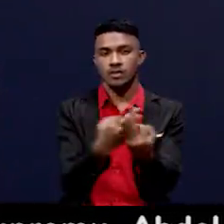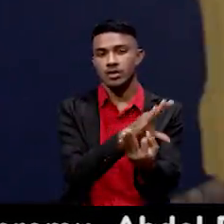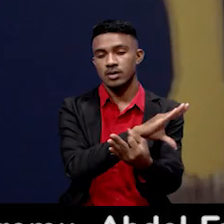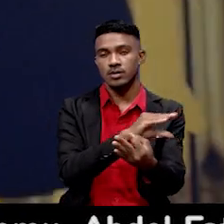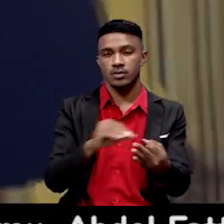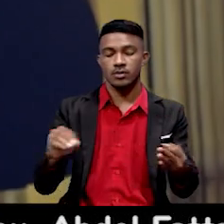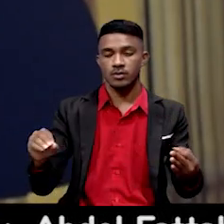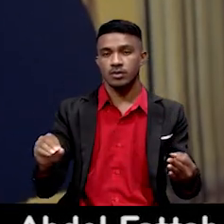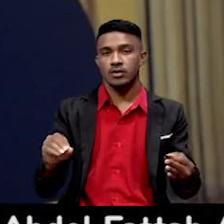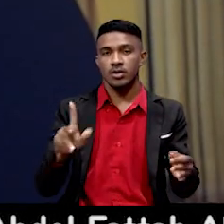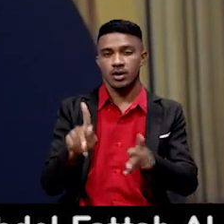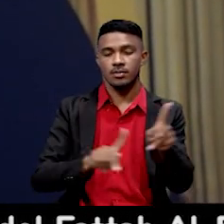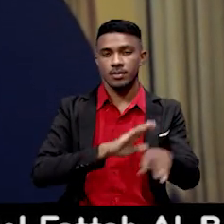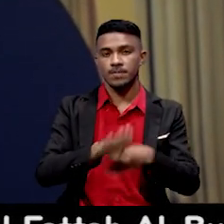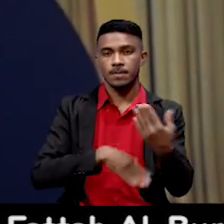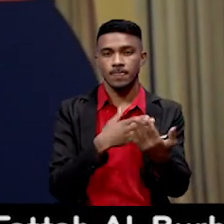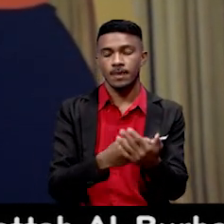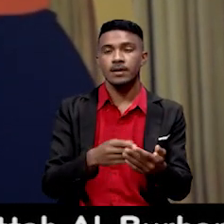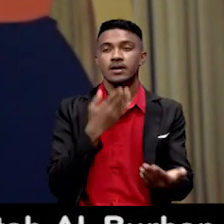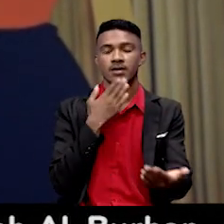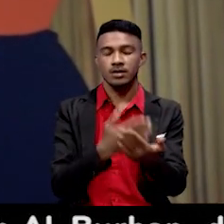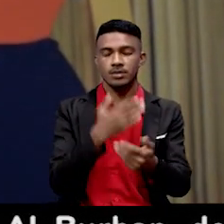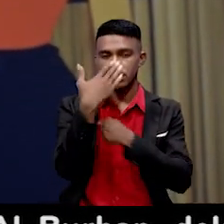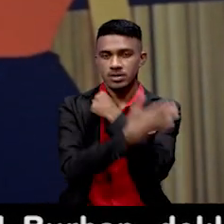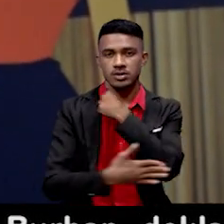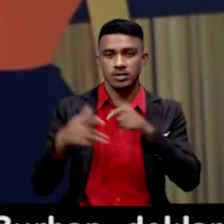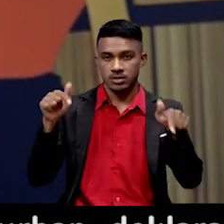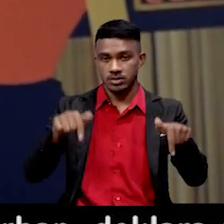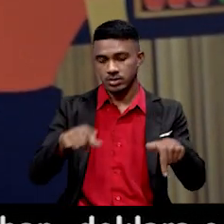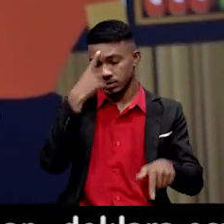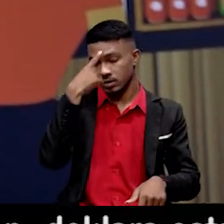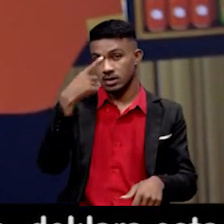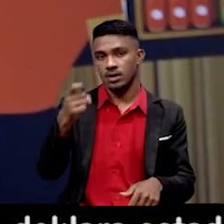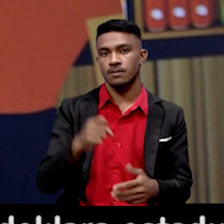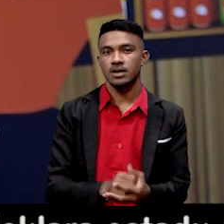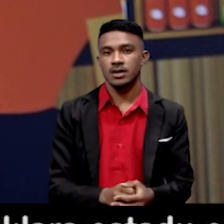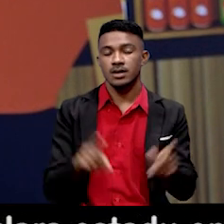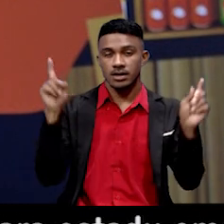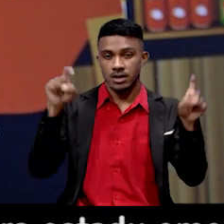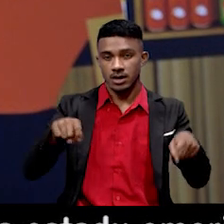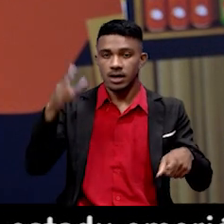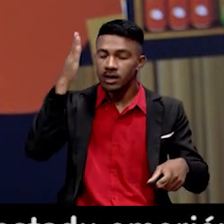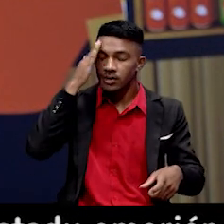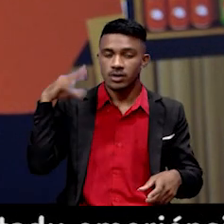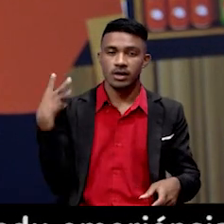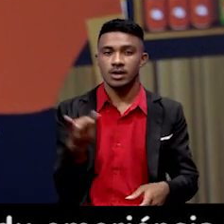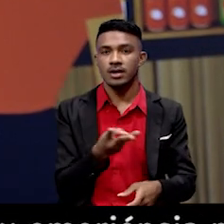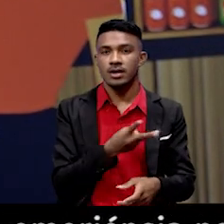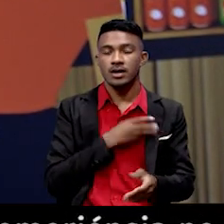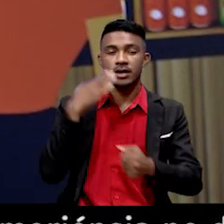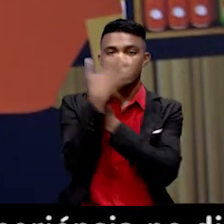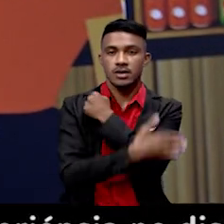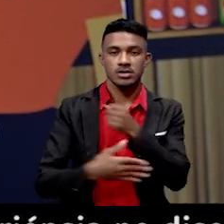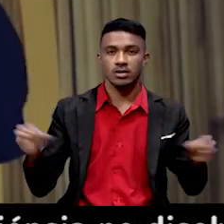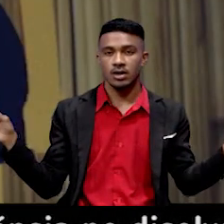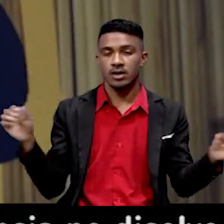sosiedari, mas dia kelihatan mana sanggup dan tambah. Tensir hanya kata kita ni nasam kita